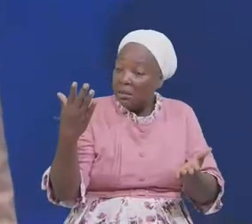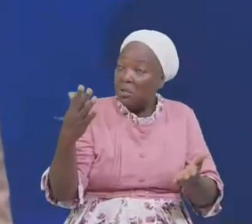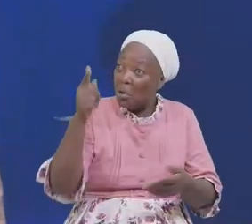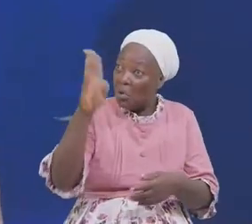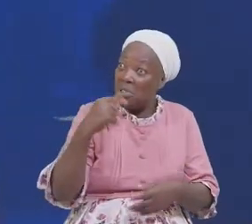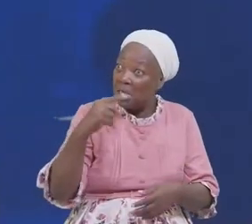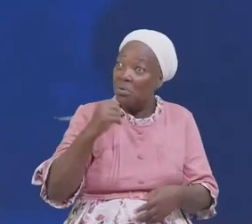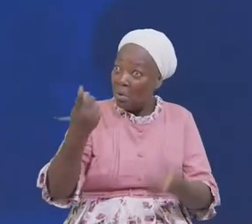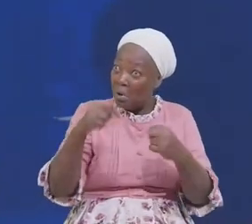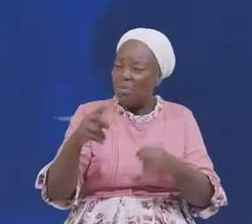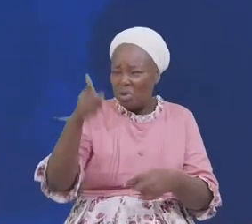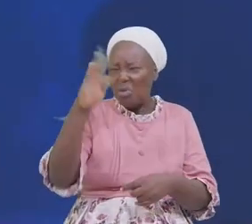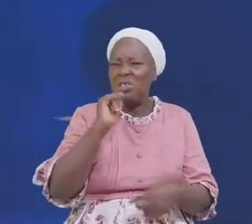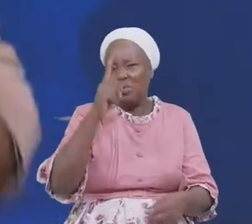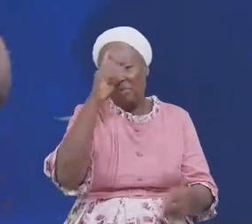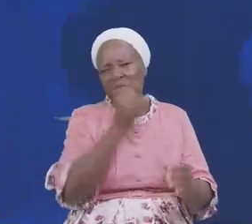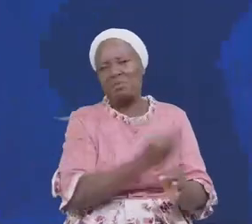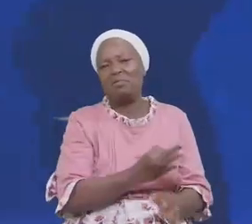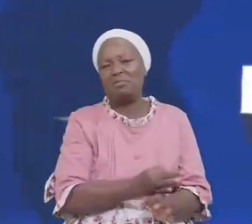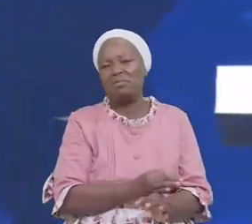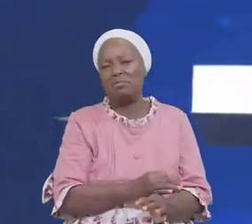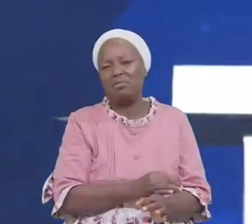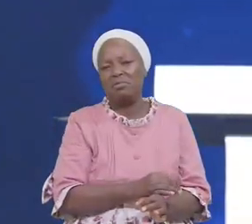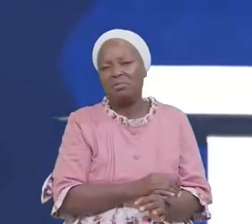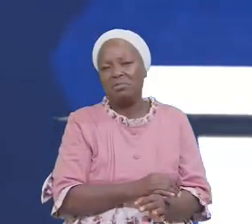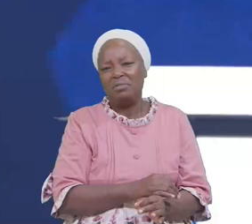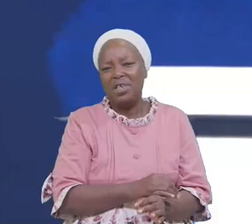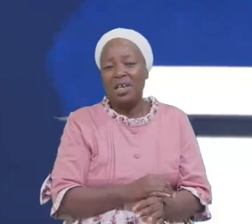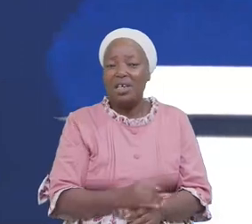Sarah disait, Dieu est fidèle, a dit qu'il va venir, viendra.